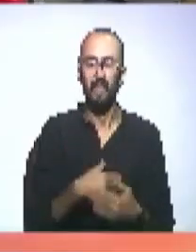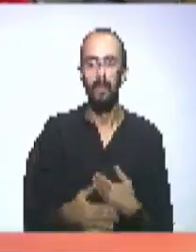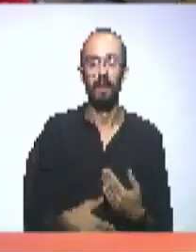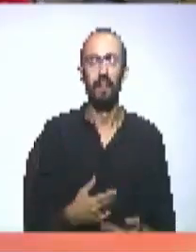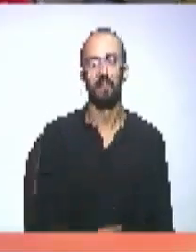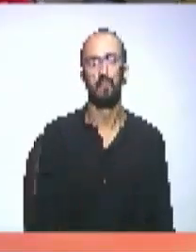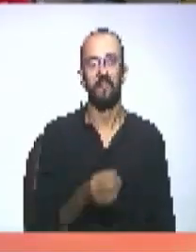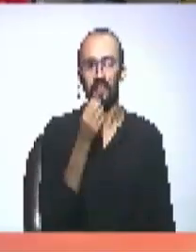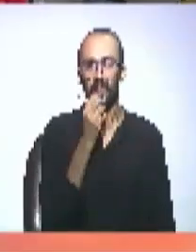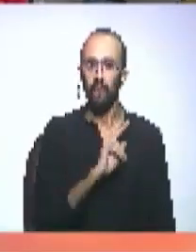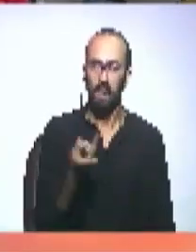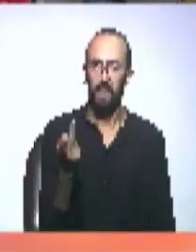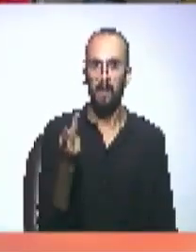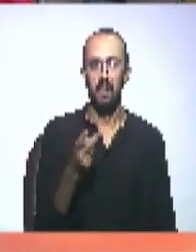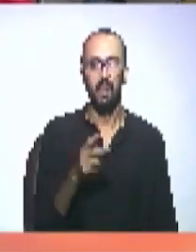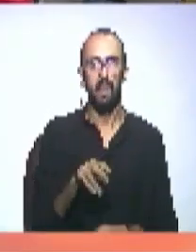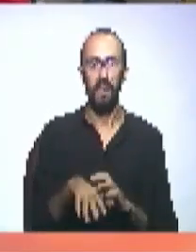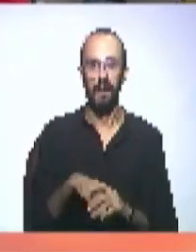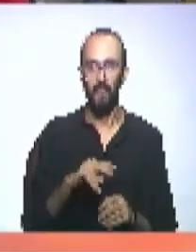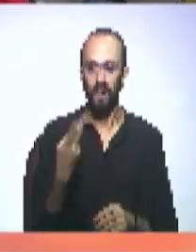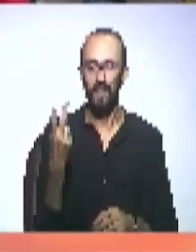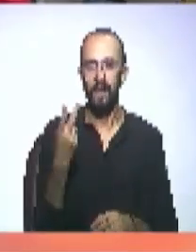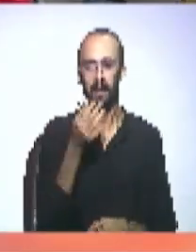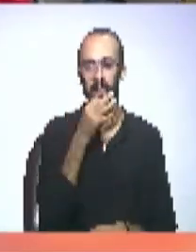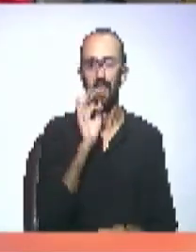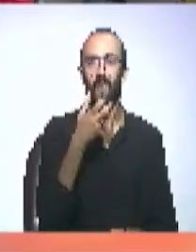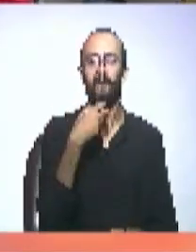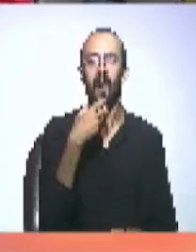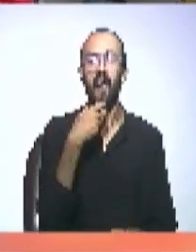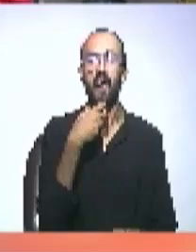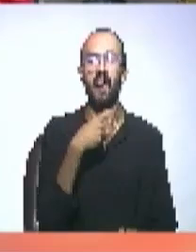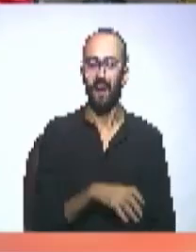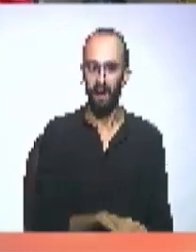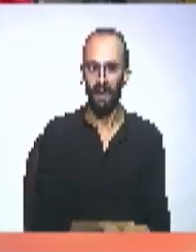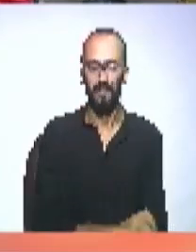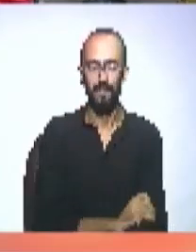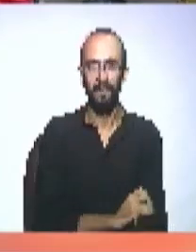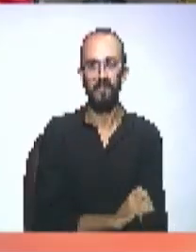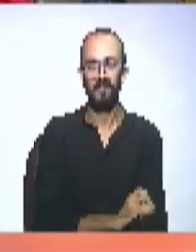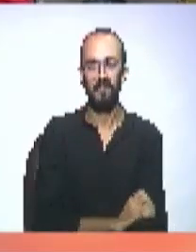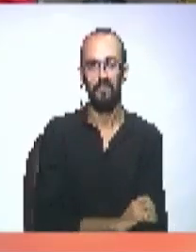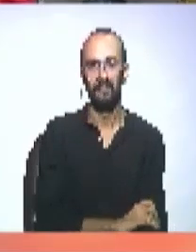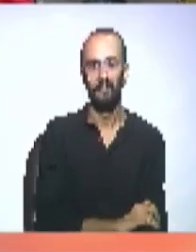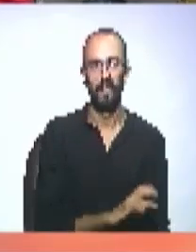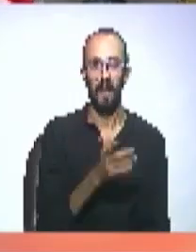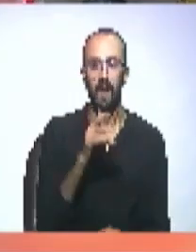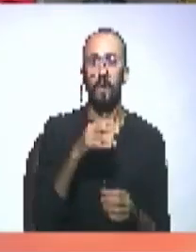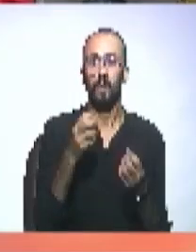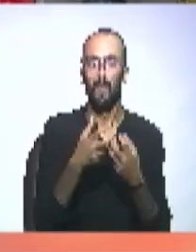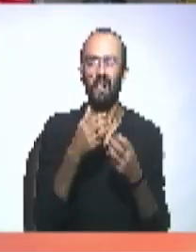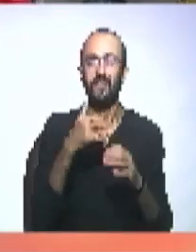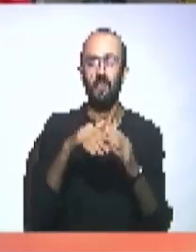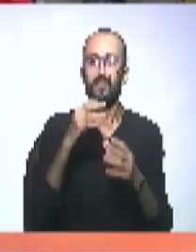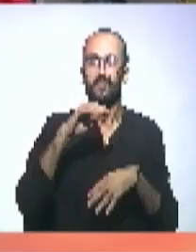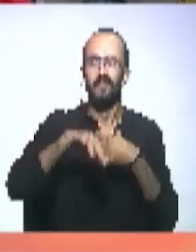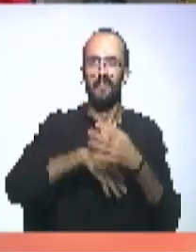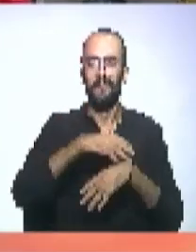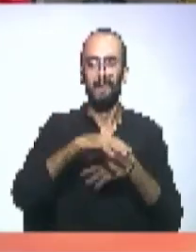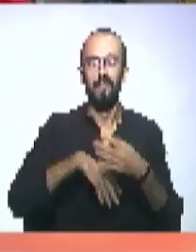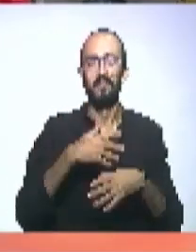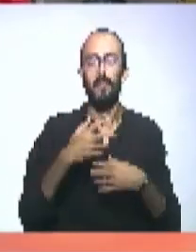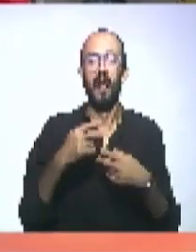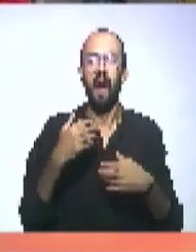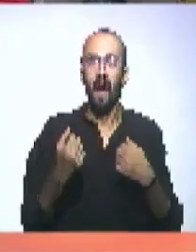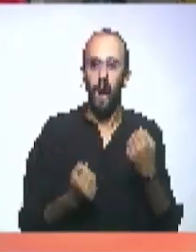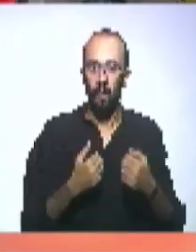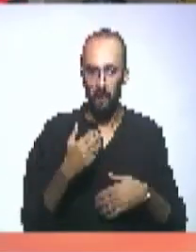الامور بقى نعملها بطريقه ثانيه زي التفاح مثلا، نعملها بطريقه ثانيه زي ندخل الخضار في السندوتشات كده. فاحنا بنمشي